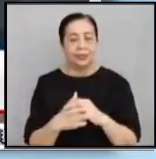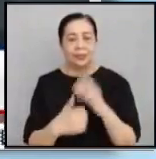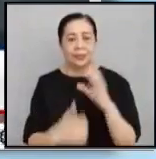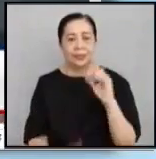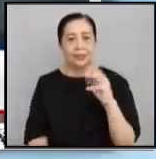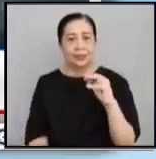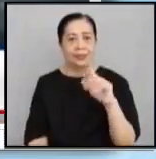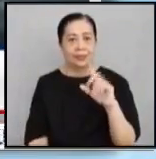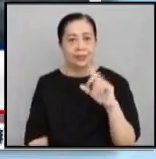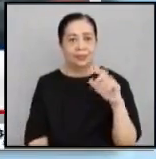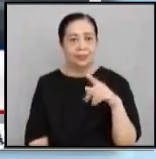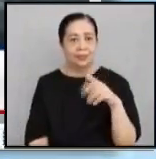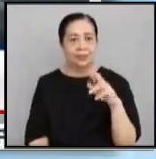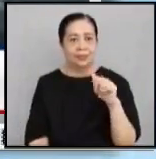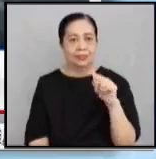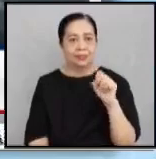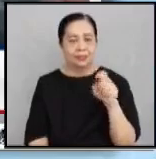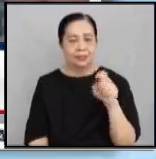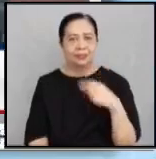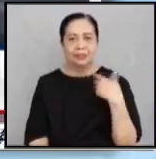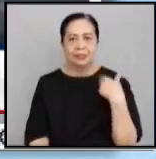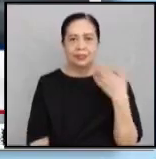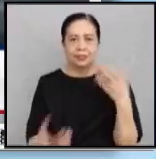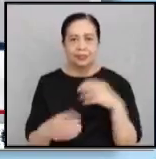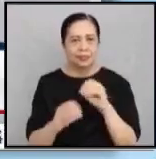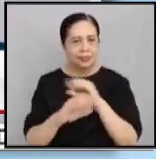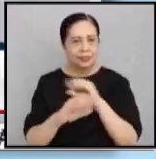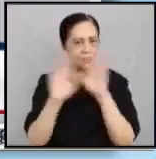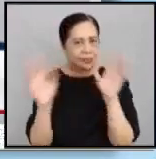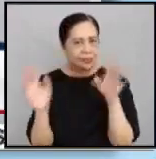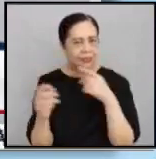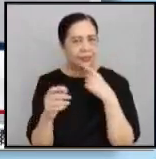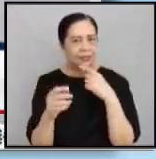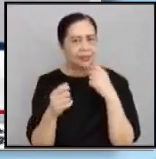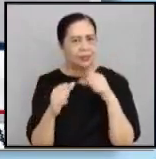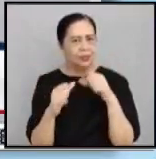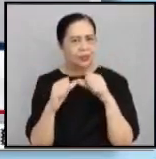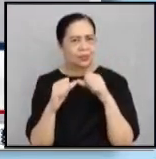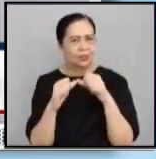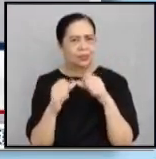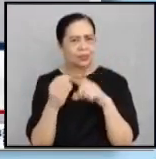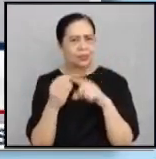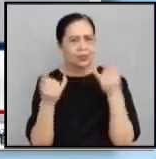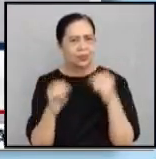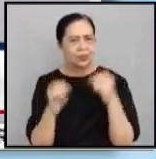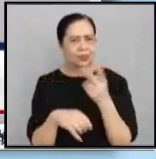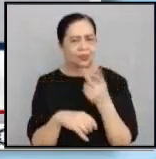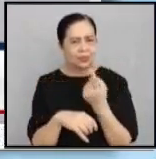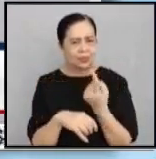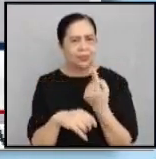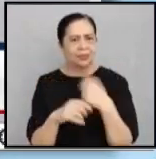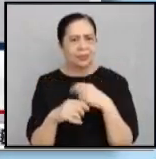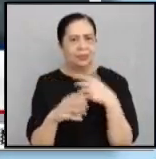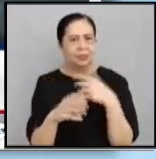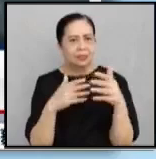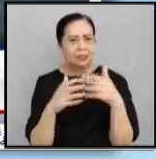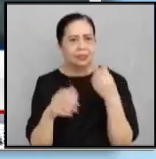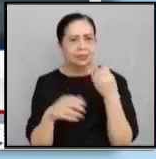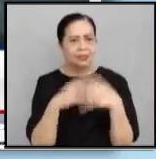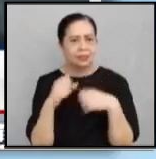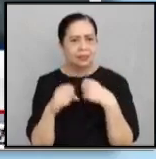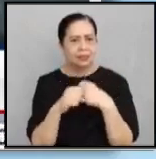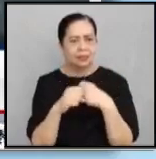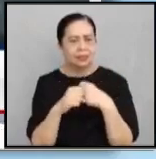nagkaroon ng pagkakataon si Antoinette na linawin ang di matapos-tapos na issue tungkol sa kanya na kahit ilang taon na siyang hindi